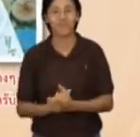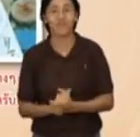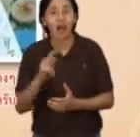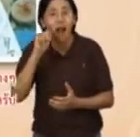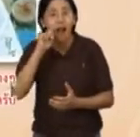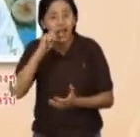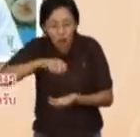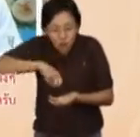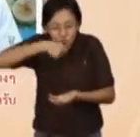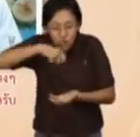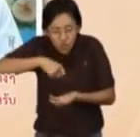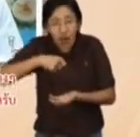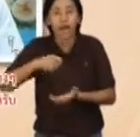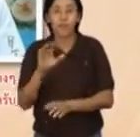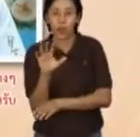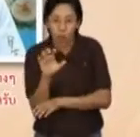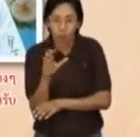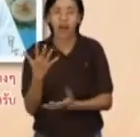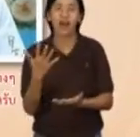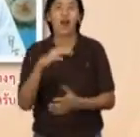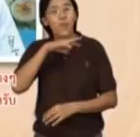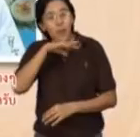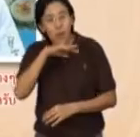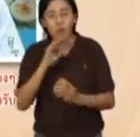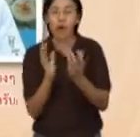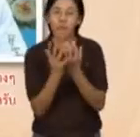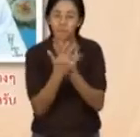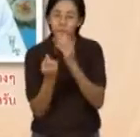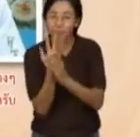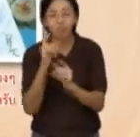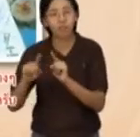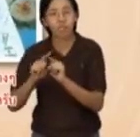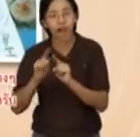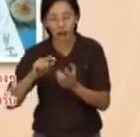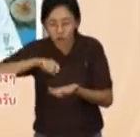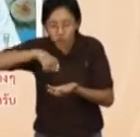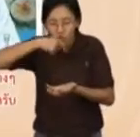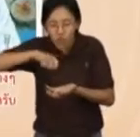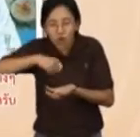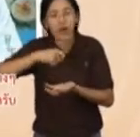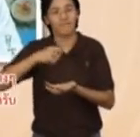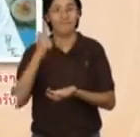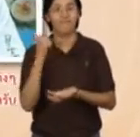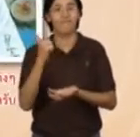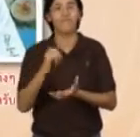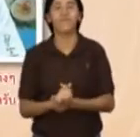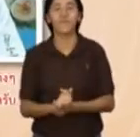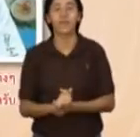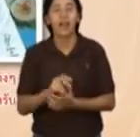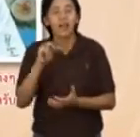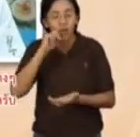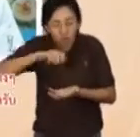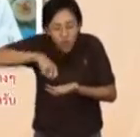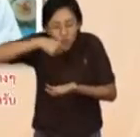ก็มีประโยชน ์ กุ้งหมูพวกผักต่างๆพูดง่ายๆว่าอาหารซุปถ้วยนี้นะคร